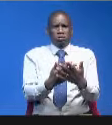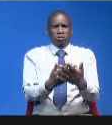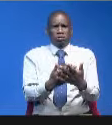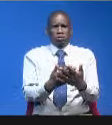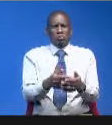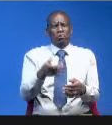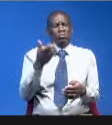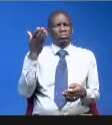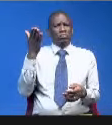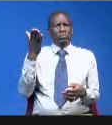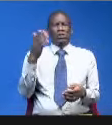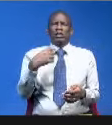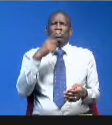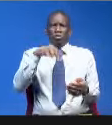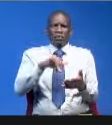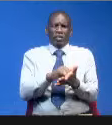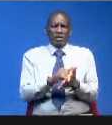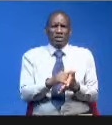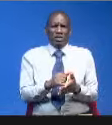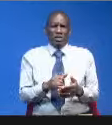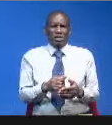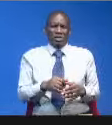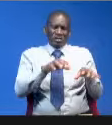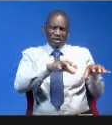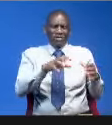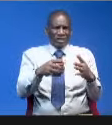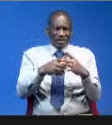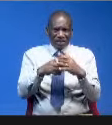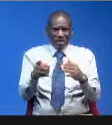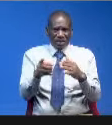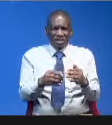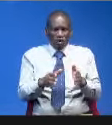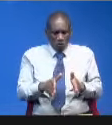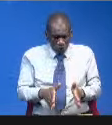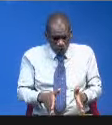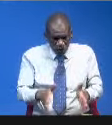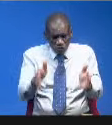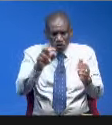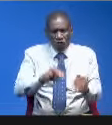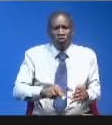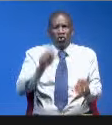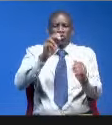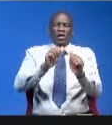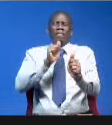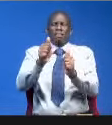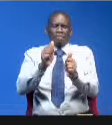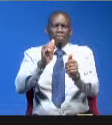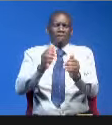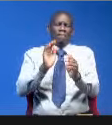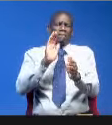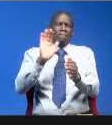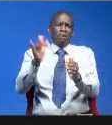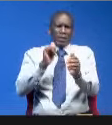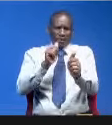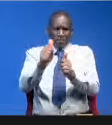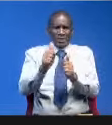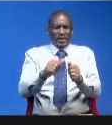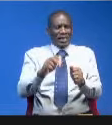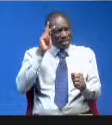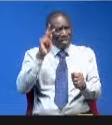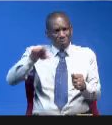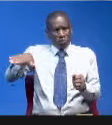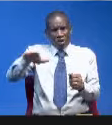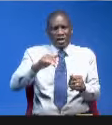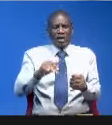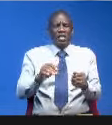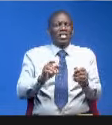Waititu anasema alikumbana na masaibu yake barabara ya Northern Bypass, mitaa ya Kiambu. Safari